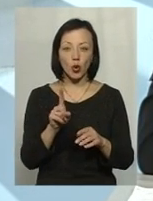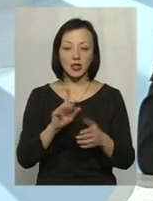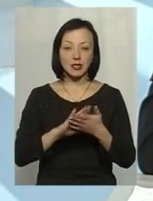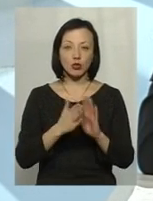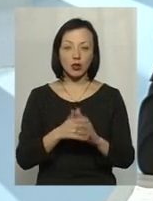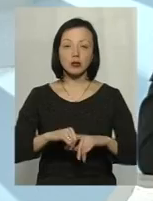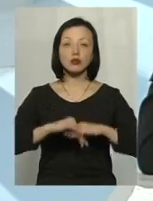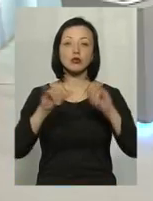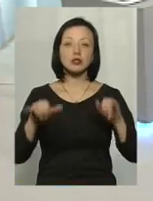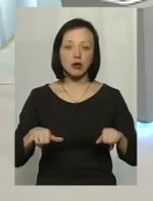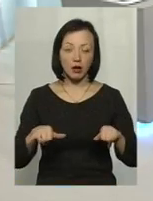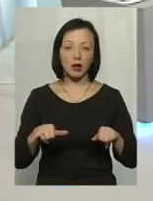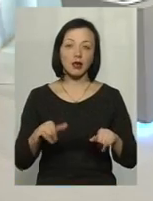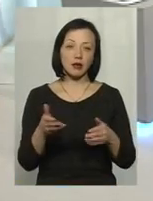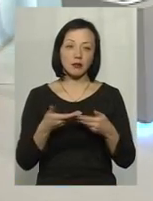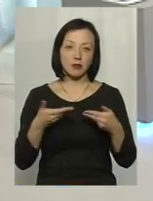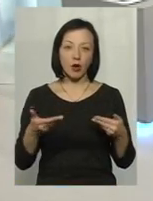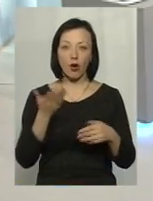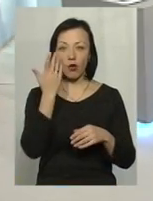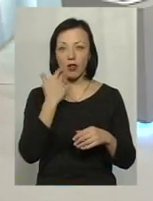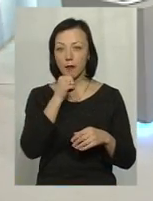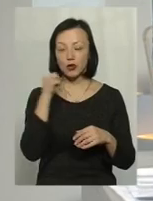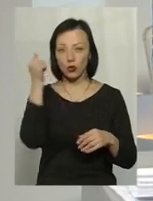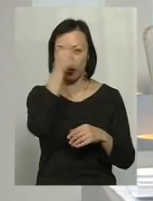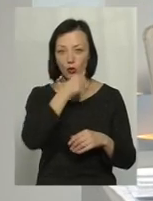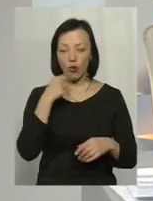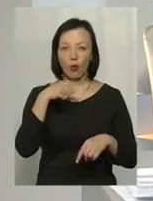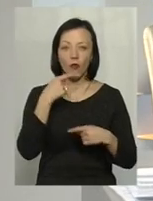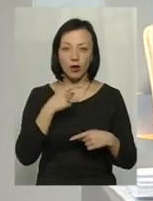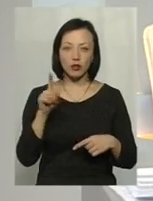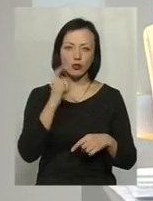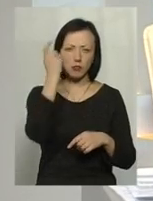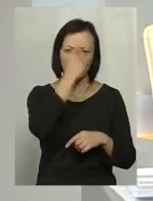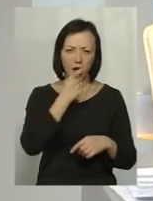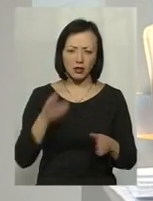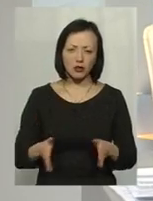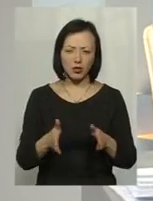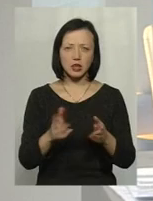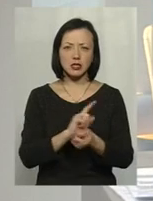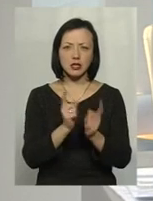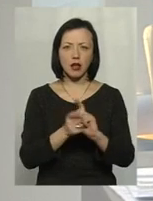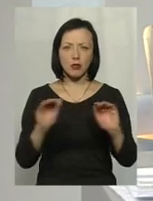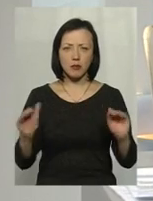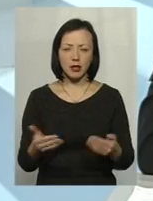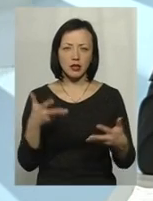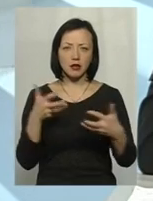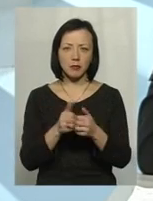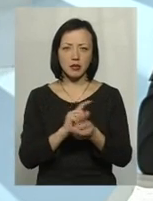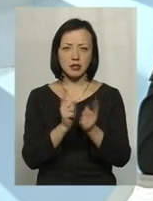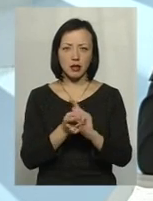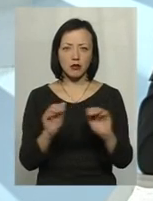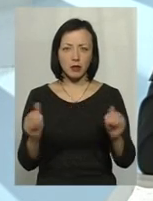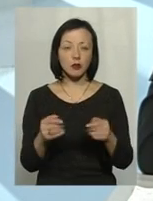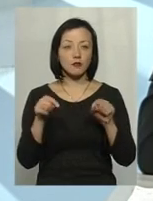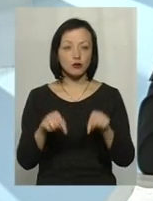до зростання і ми виросли тобто, до 30... Тобто, коли минулого року ми говорили, що п'яних на дорогах стало менше, ДТП стало менше, зараз то в